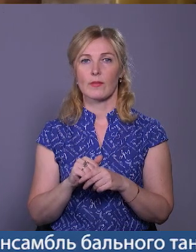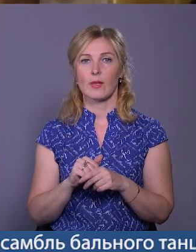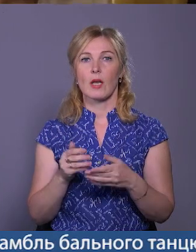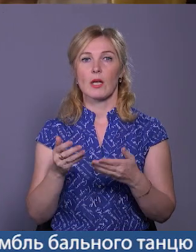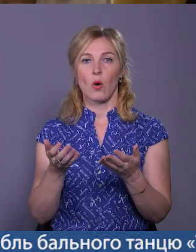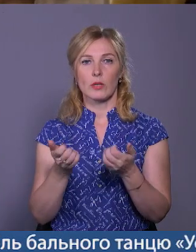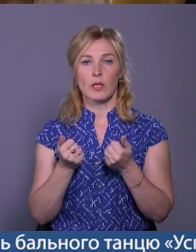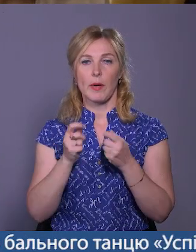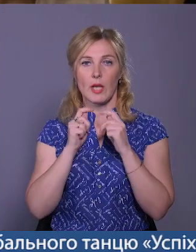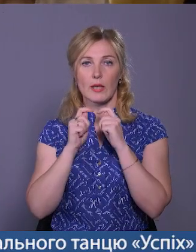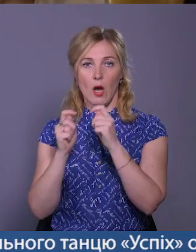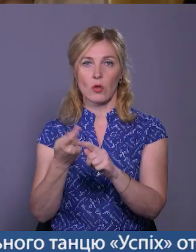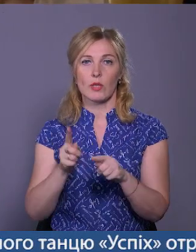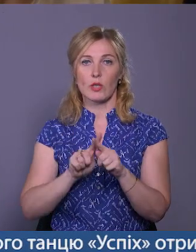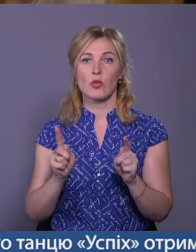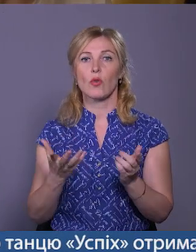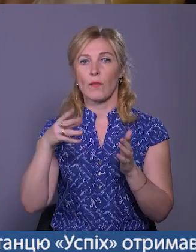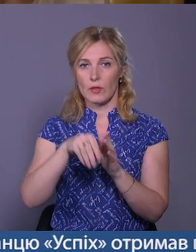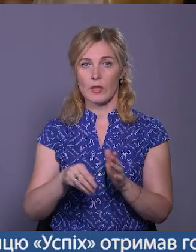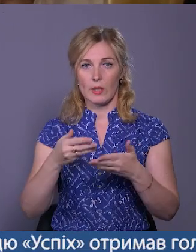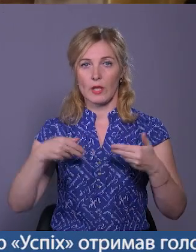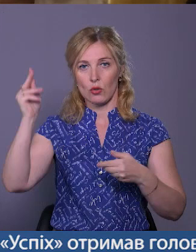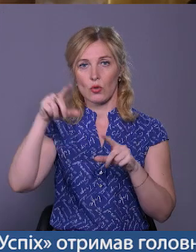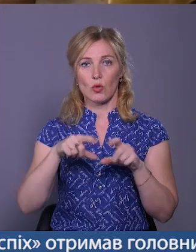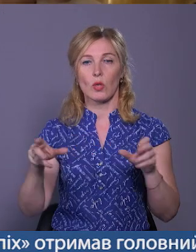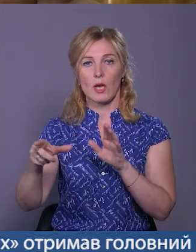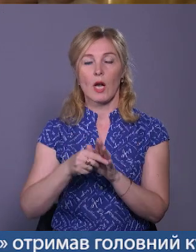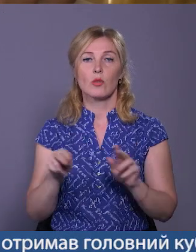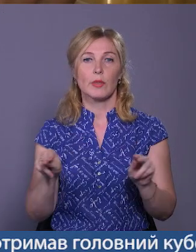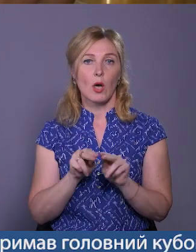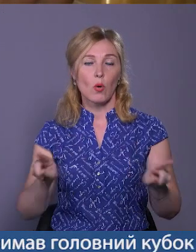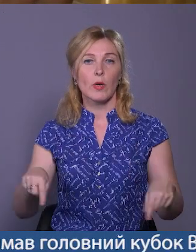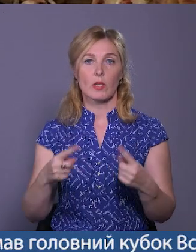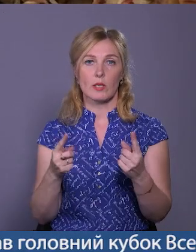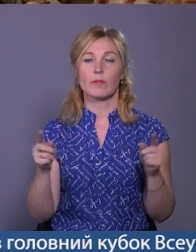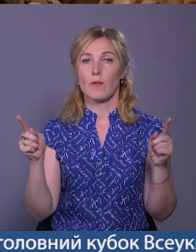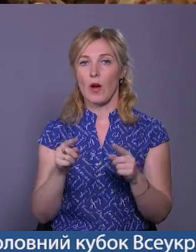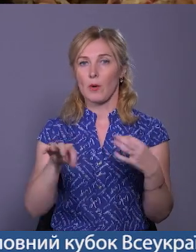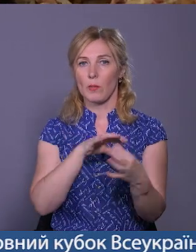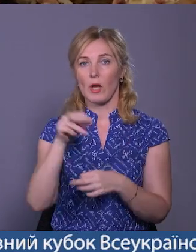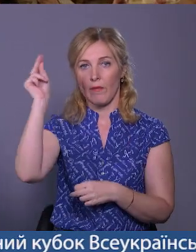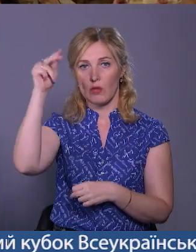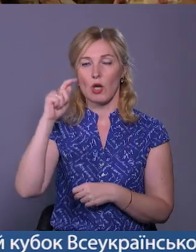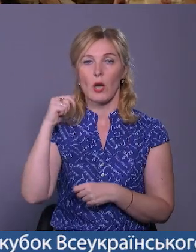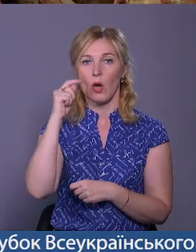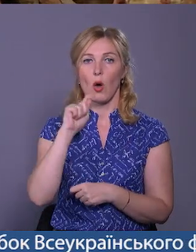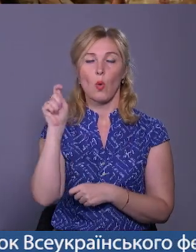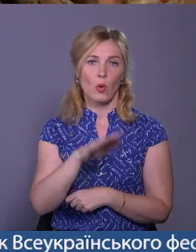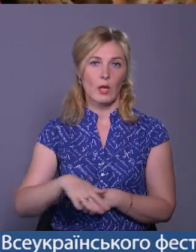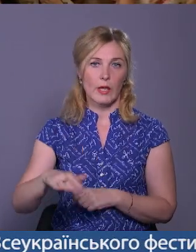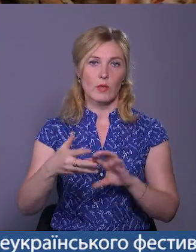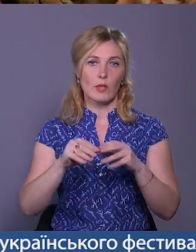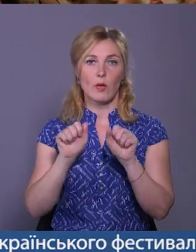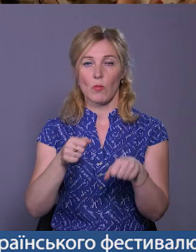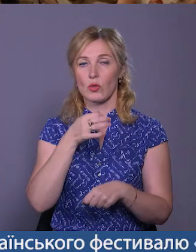нагороду за те що ми втілили для нашої школи разом із педагогами організаторами в рамках проєкту вивчаю Україну в результаті можна